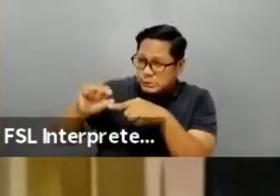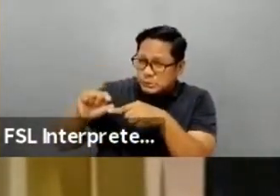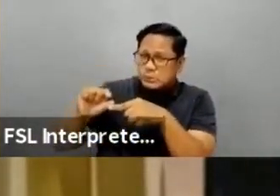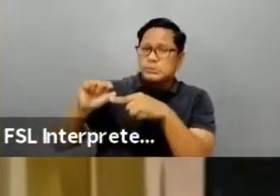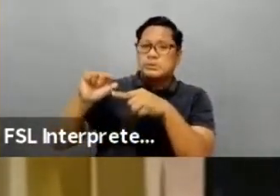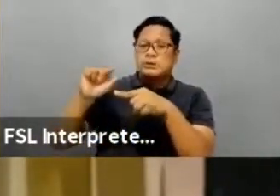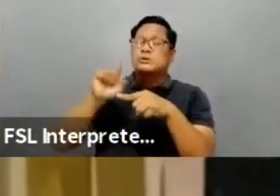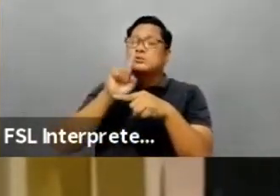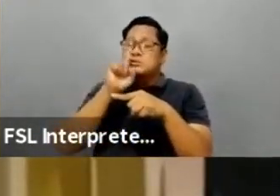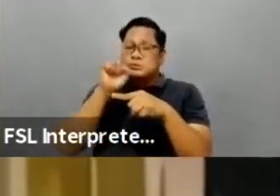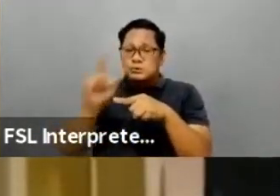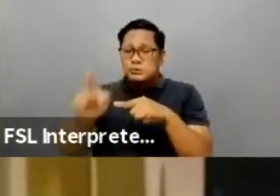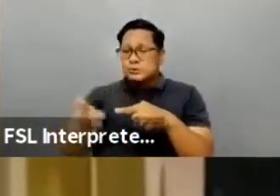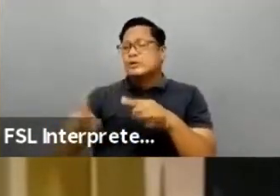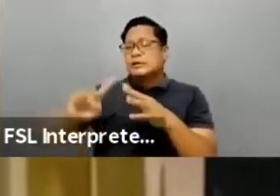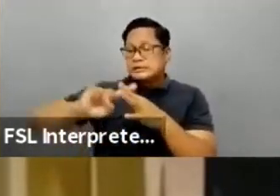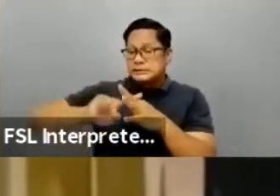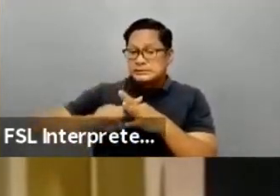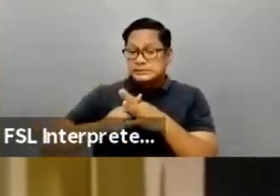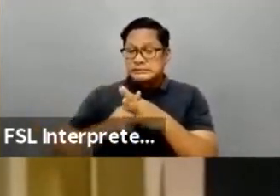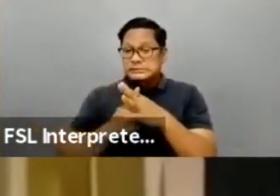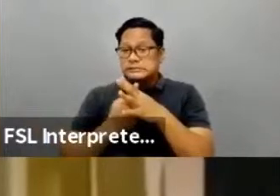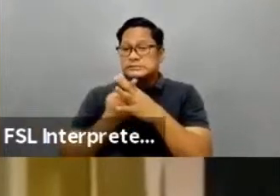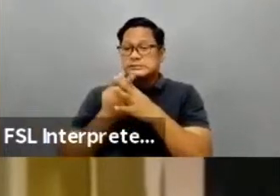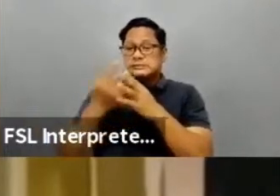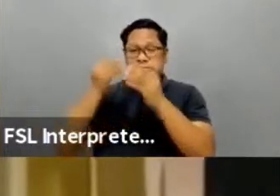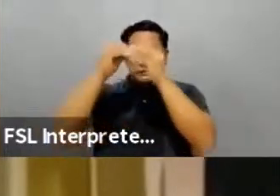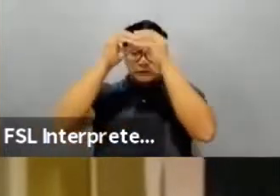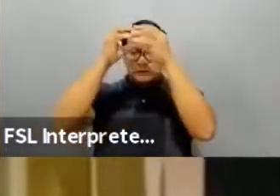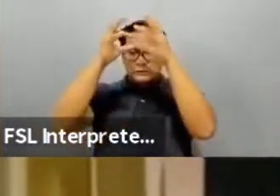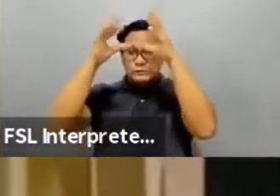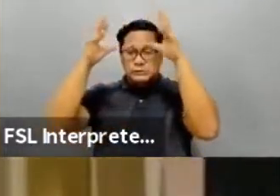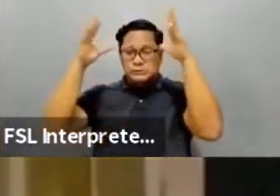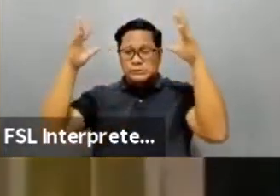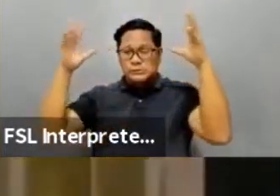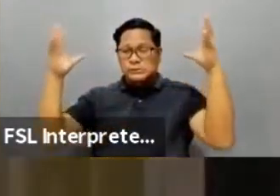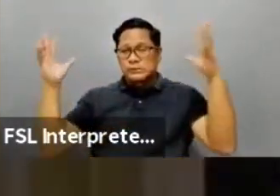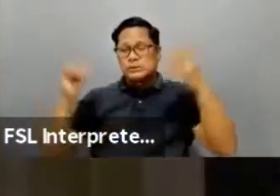gaway nagmumula sa guni-guni.